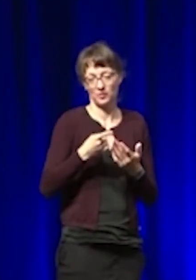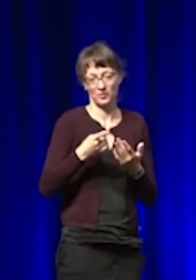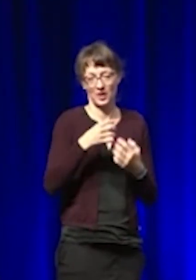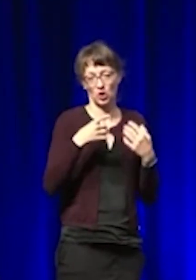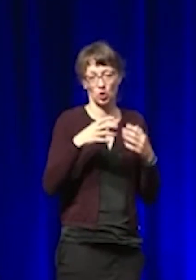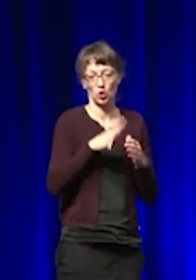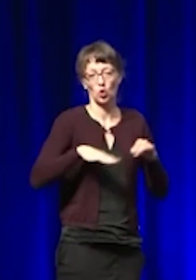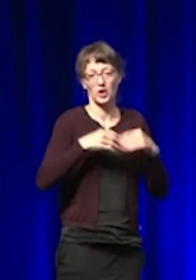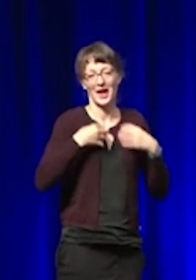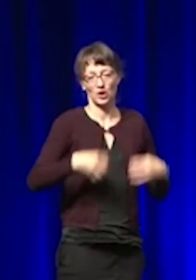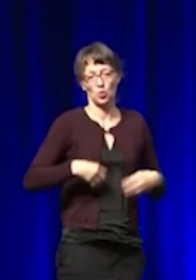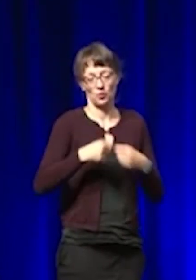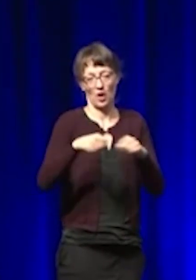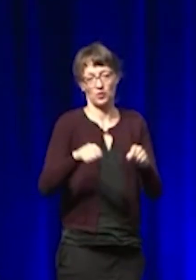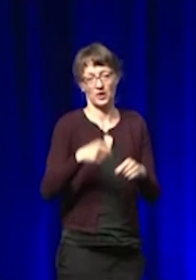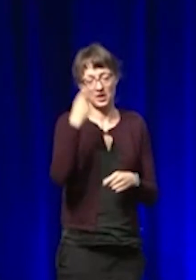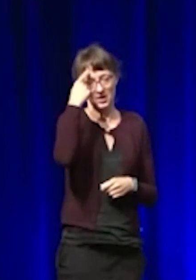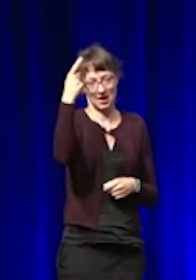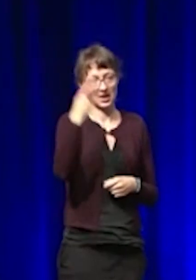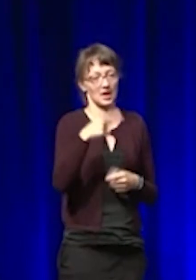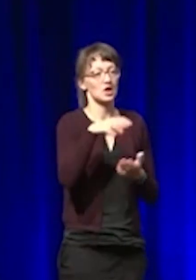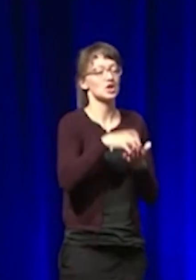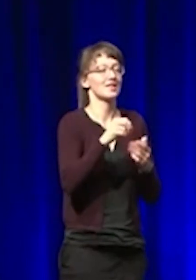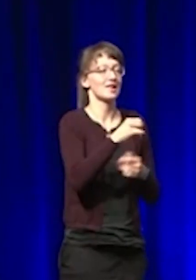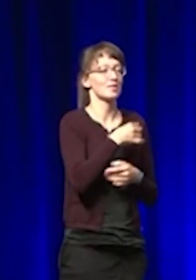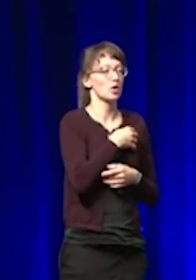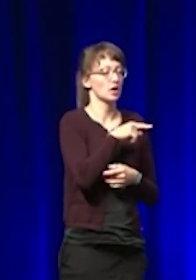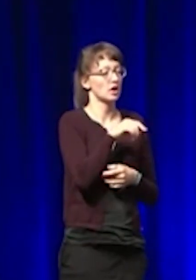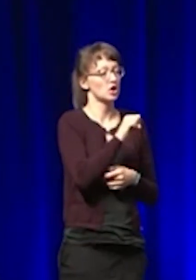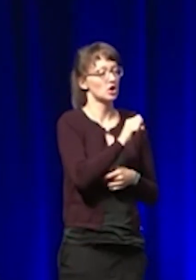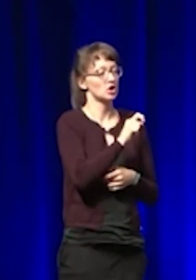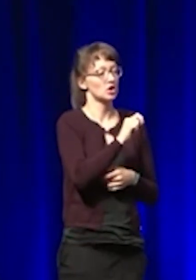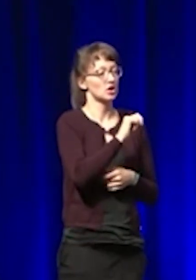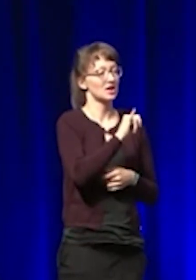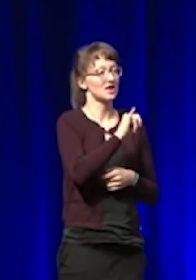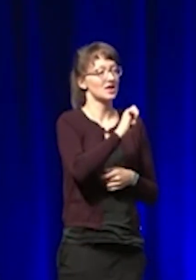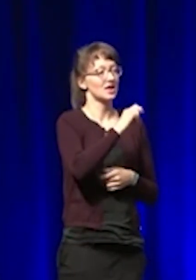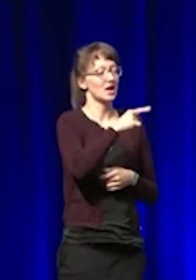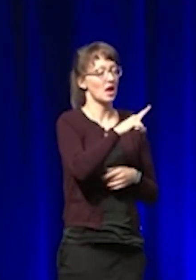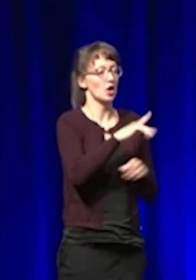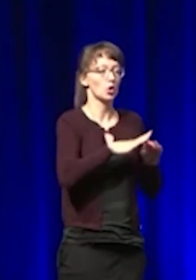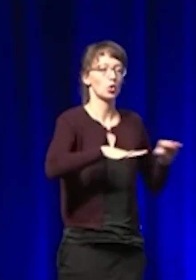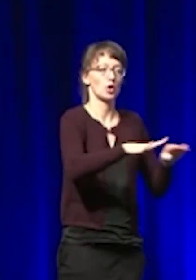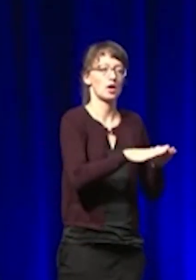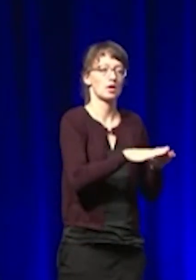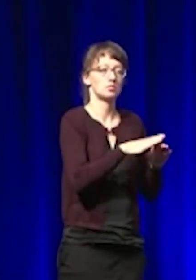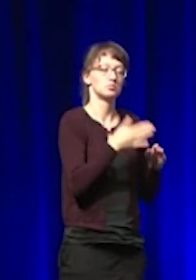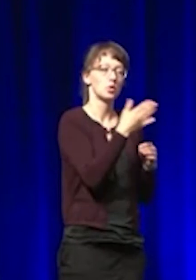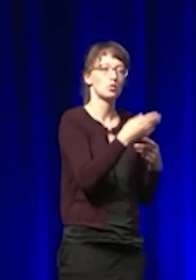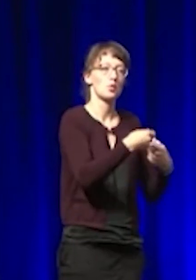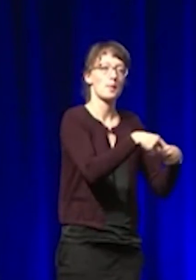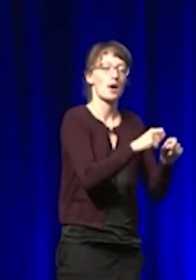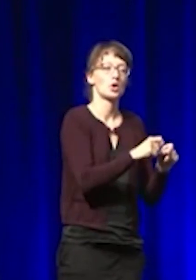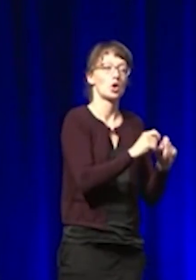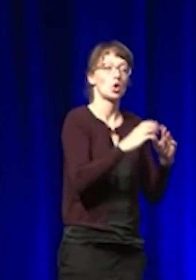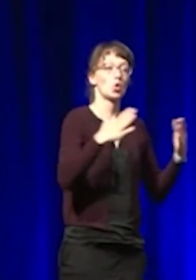denke, die Stadt Salzburg hätte mit den Stiegelgründen, um deren zukünftige Bebauung es hier geht, eine großartige Chance, ein Stück